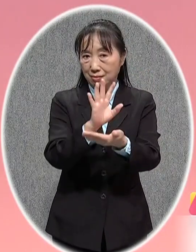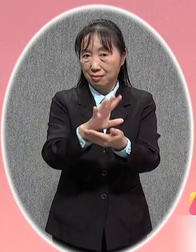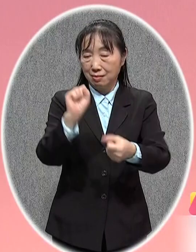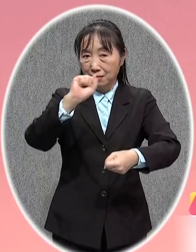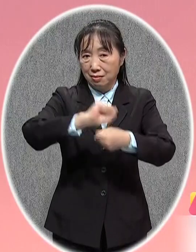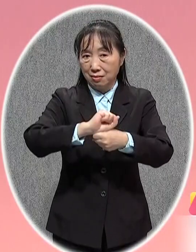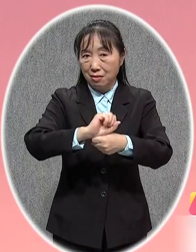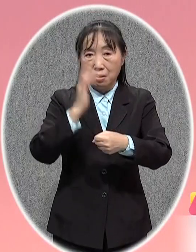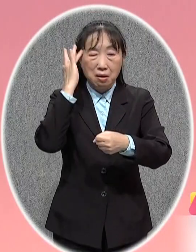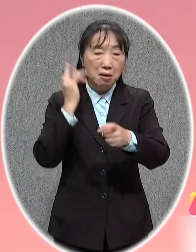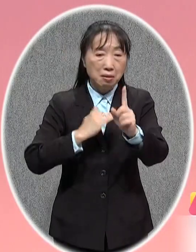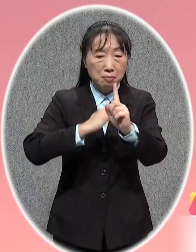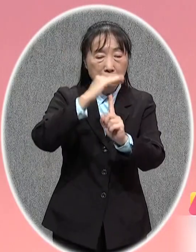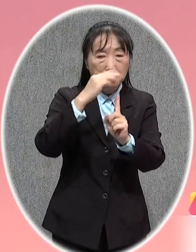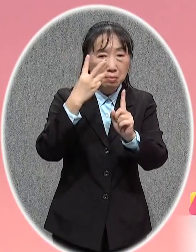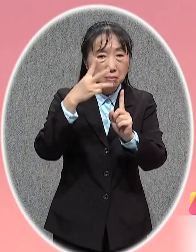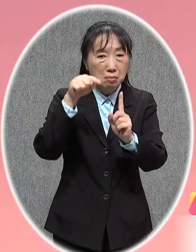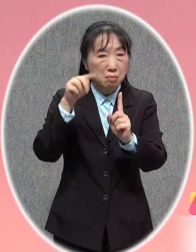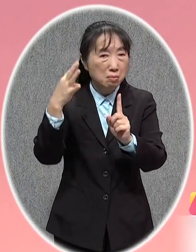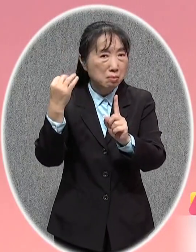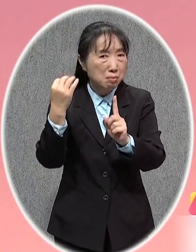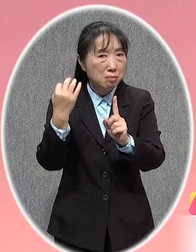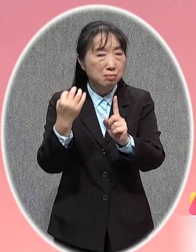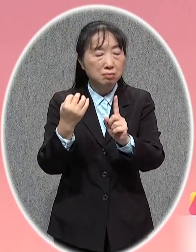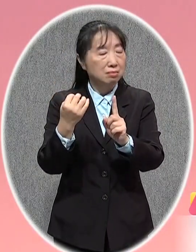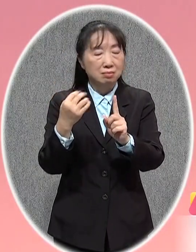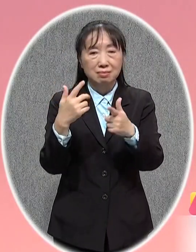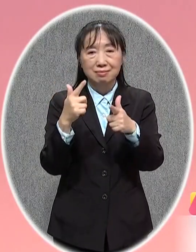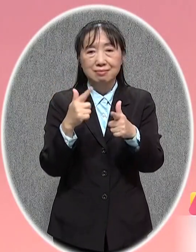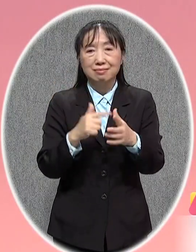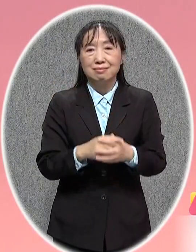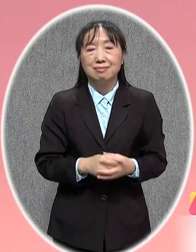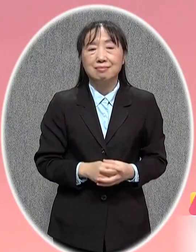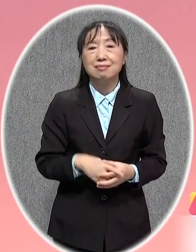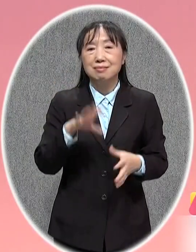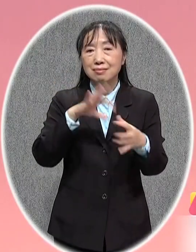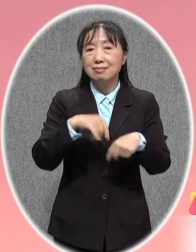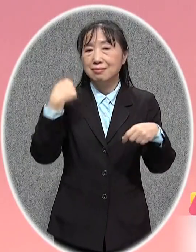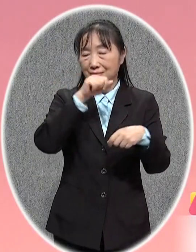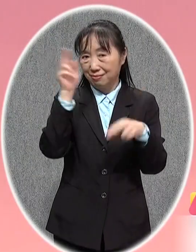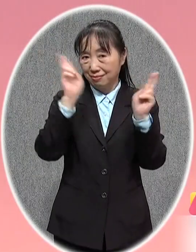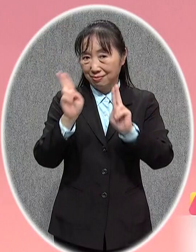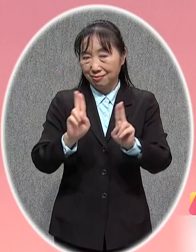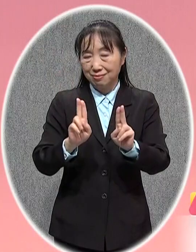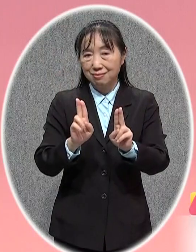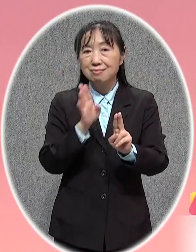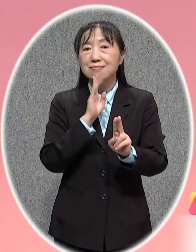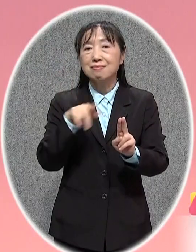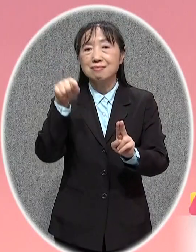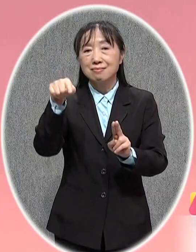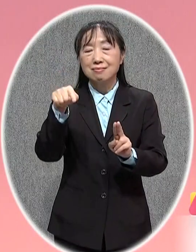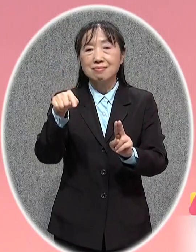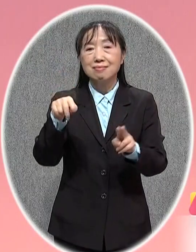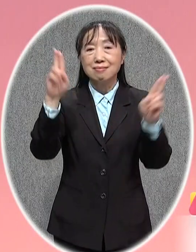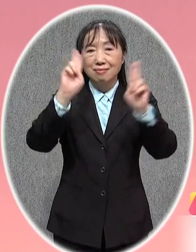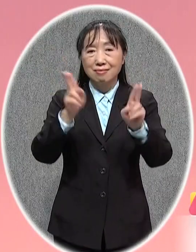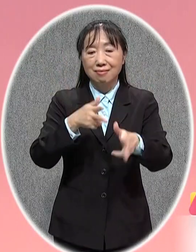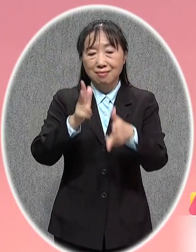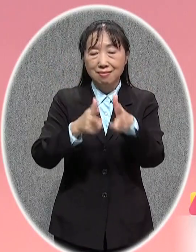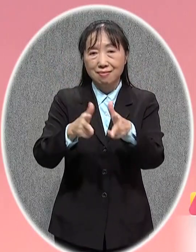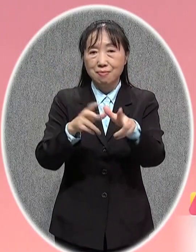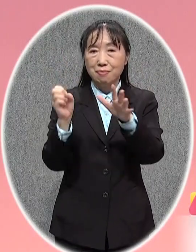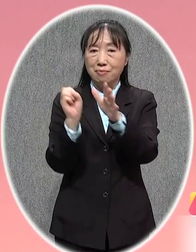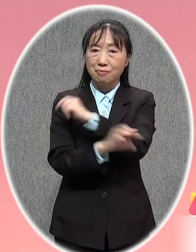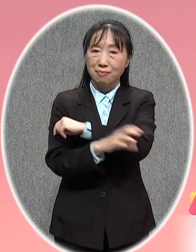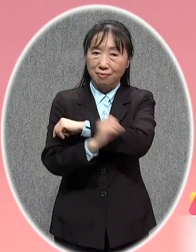到 3 点多度。对不起，那是因为台电的大潭电厂所排出来的